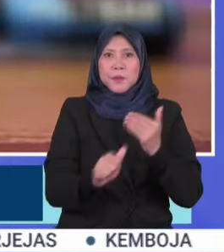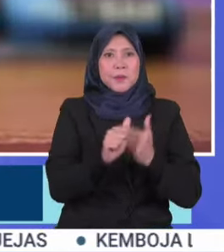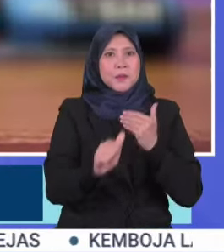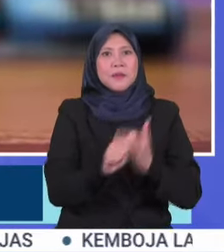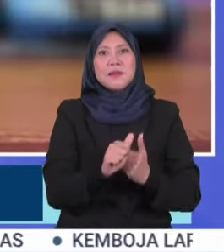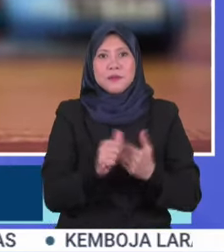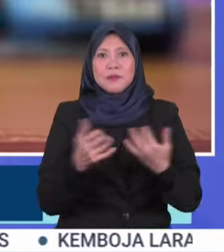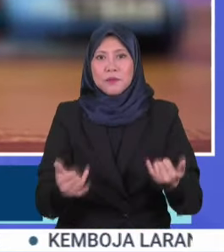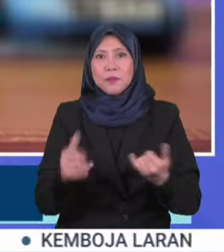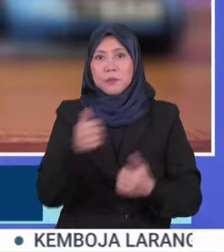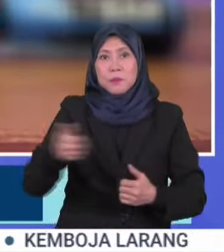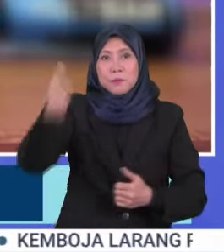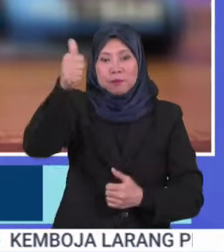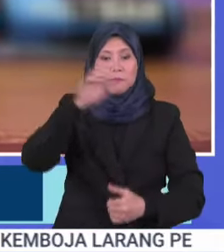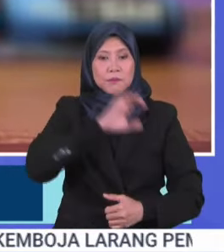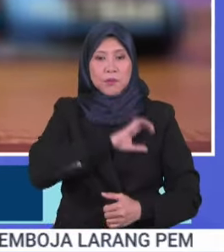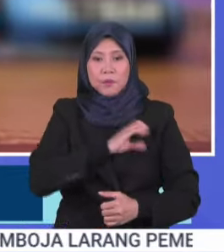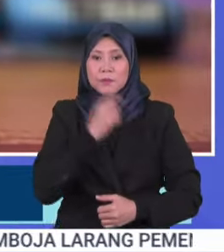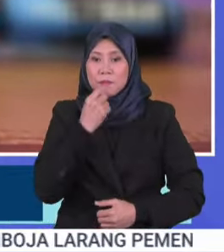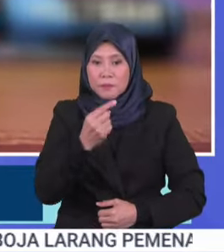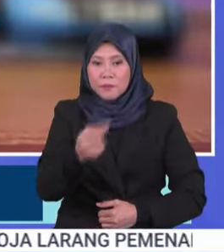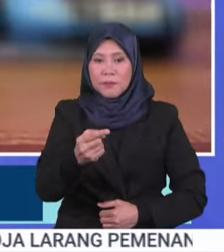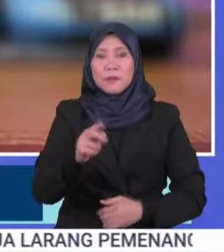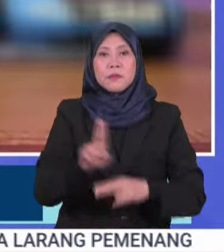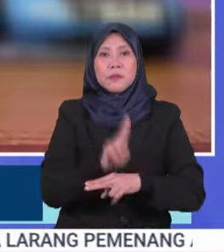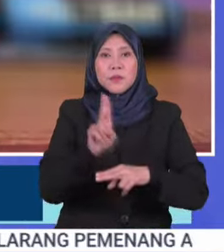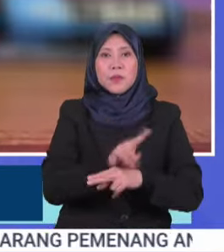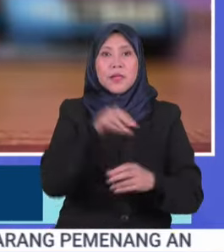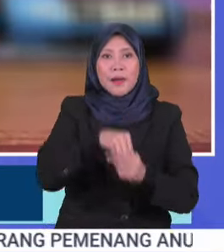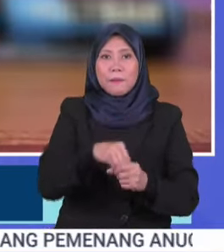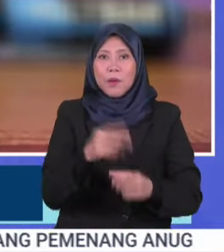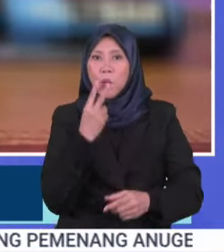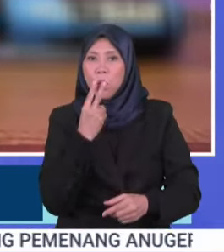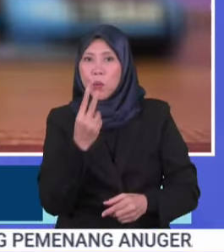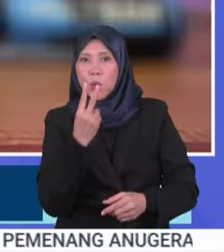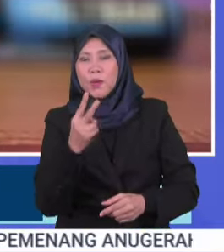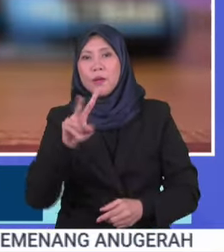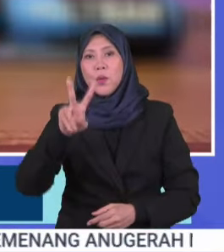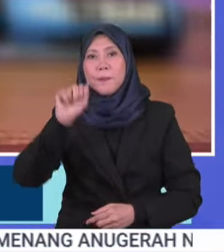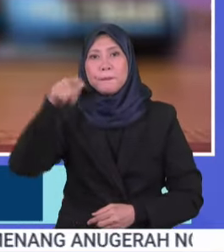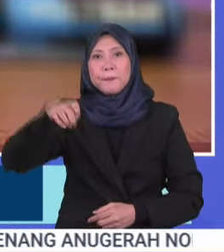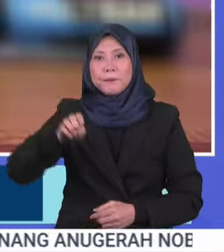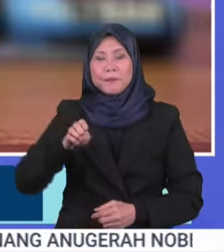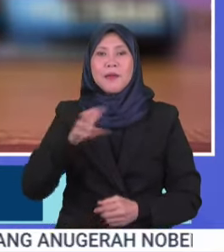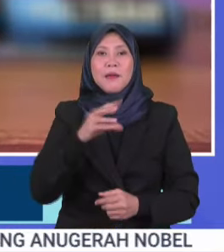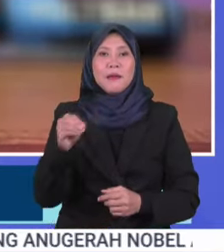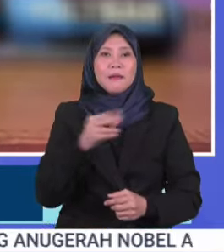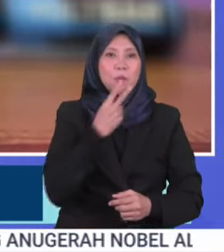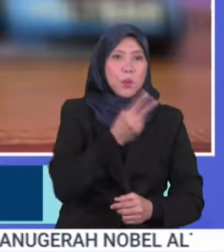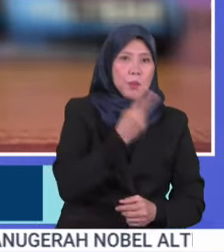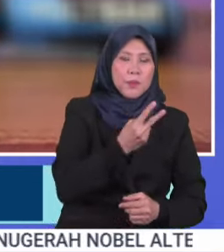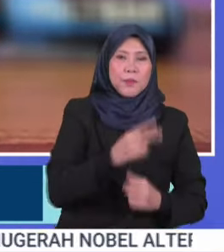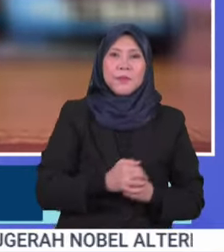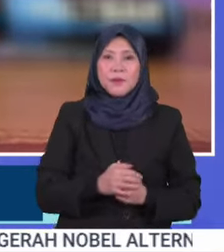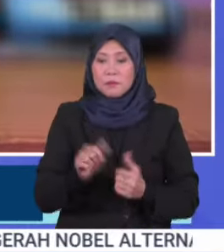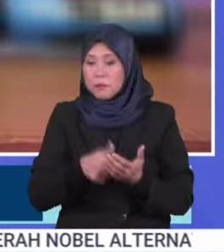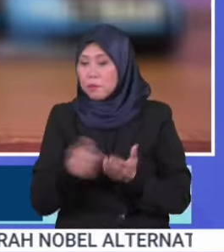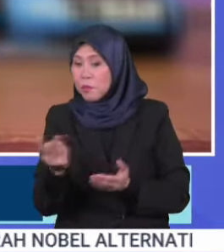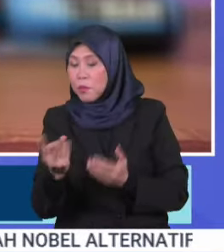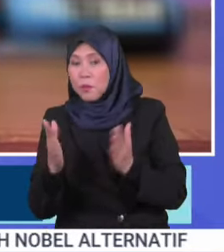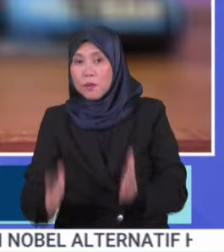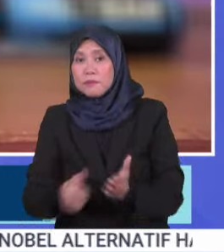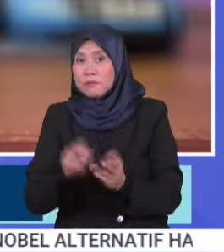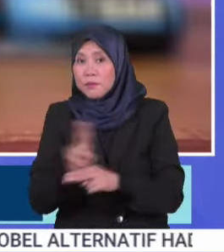Timur Laut ACP Sofian Santong berkata ia digunakan dalam vape dan rokok. Beberapa individu yang digunakan dadah itu telah